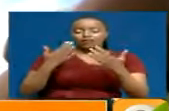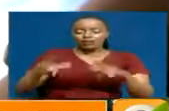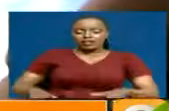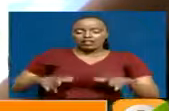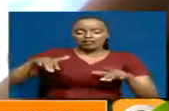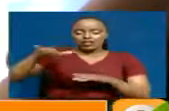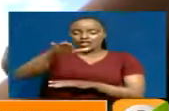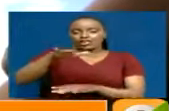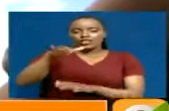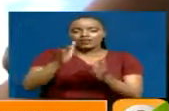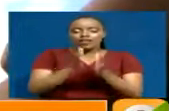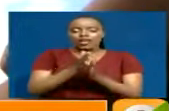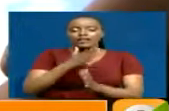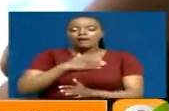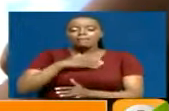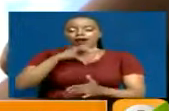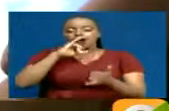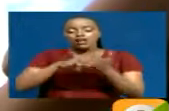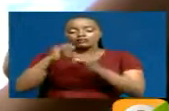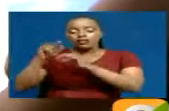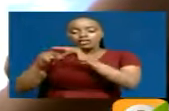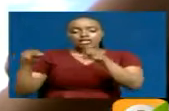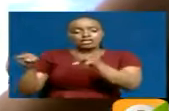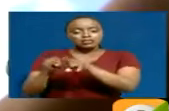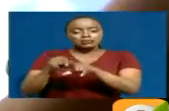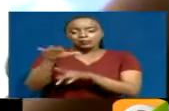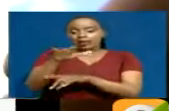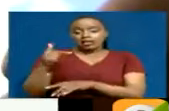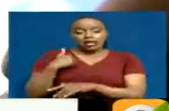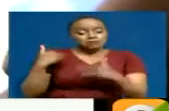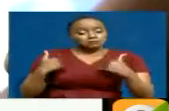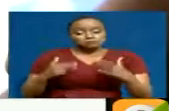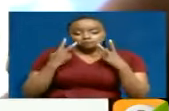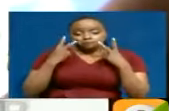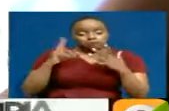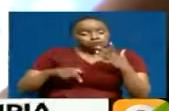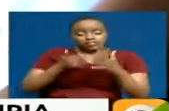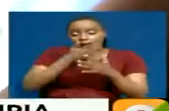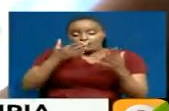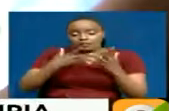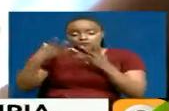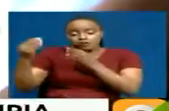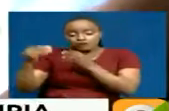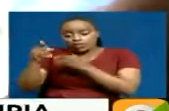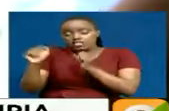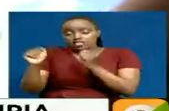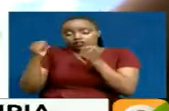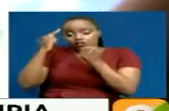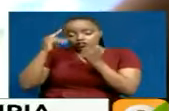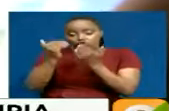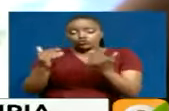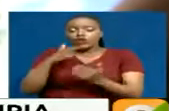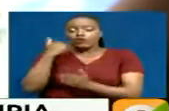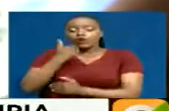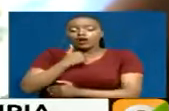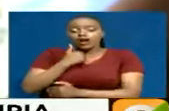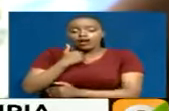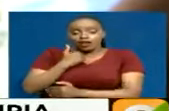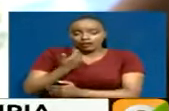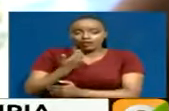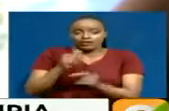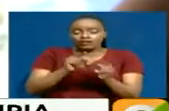huko na hata mzee yangu akauliwa huko. Sasa mimi nimeona nipeleke usalama ya watoto wenye niliwachwa